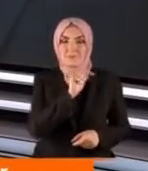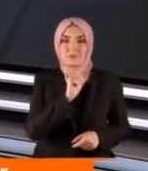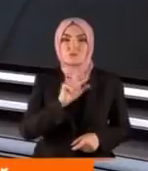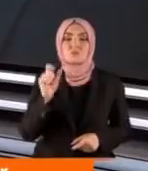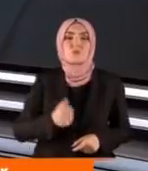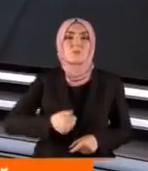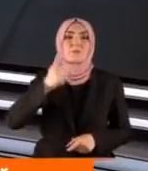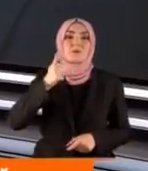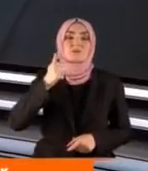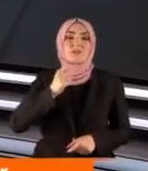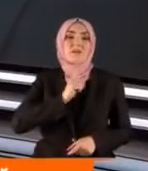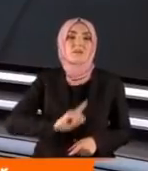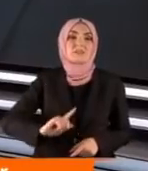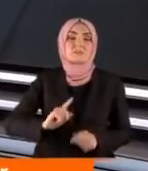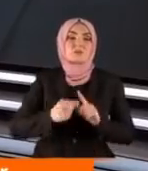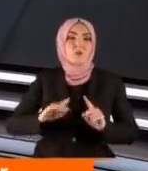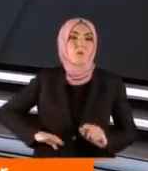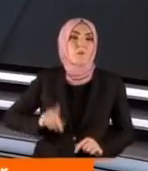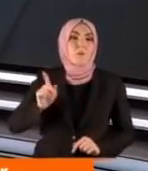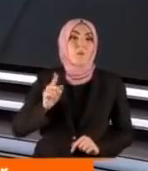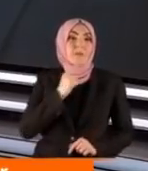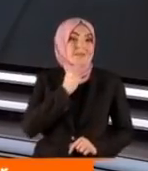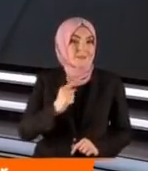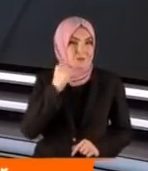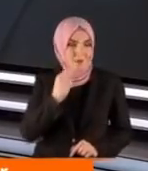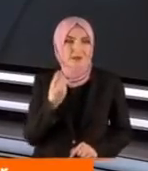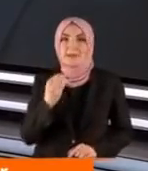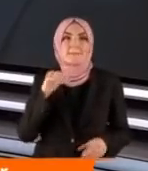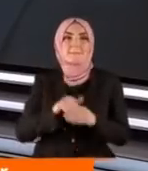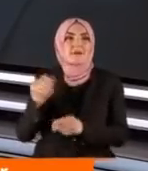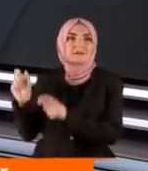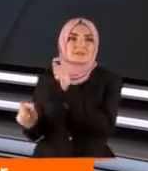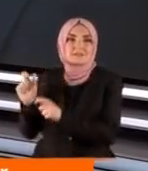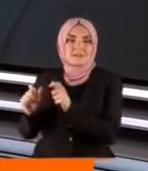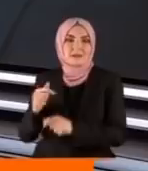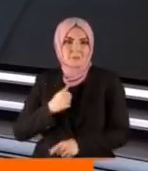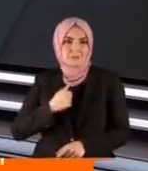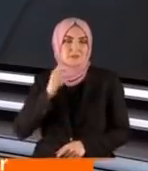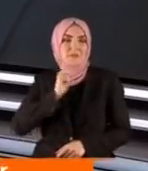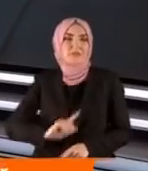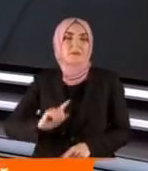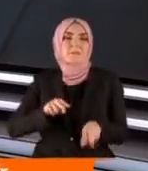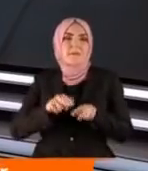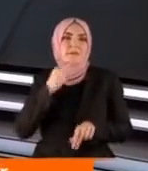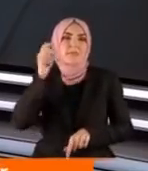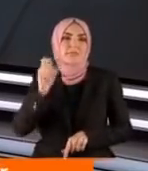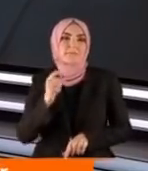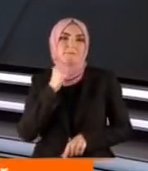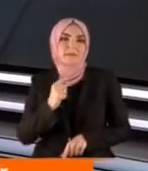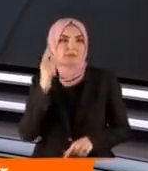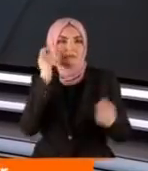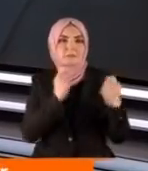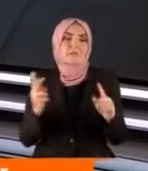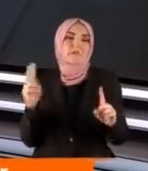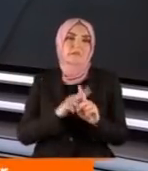başlayan tartışmaya İyi Partililer bizim adayımız da Meral Akşener deyip katılmışlardı. Tabii haliyle ittifakta adaylık çatlağı mı var